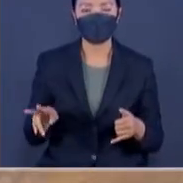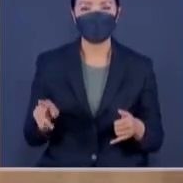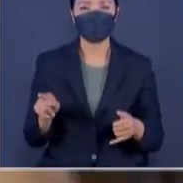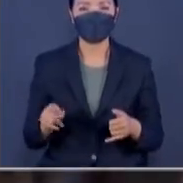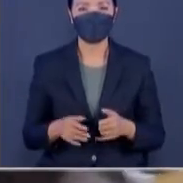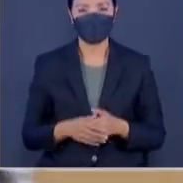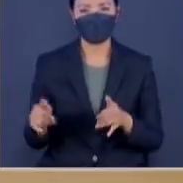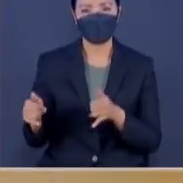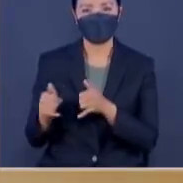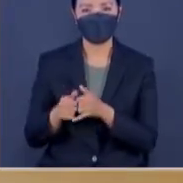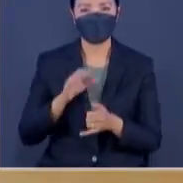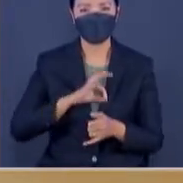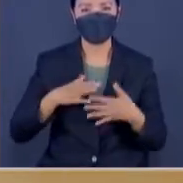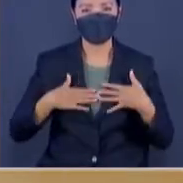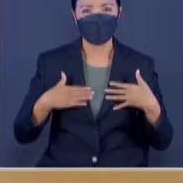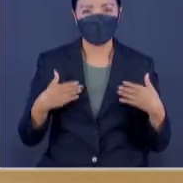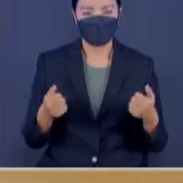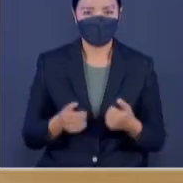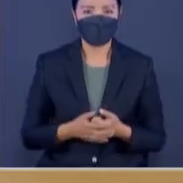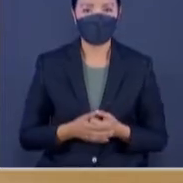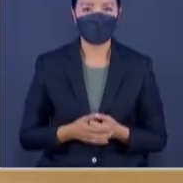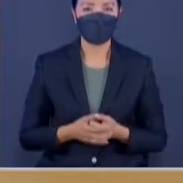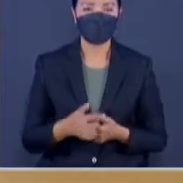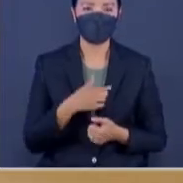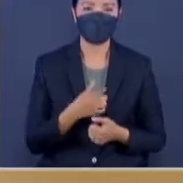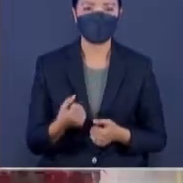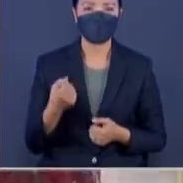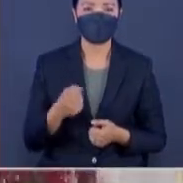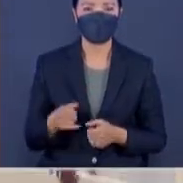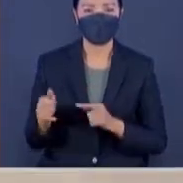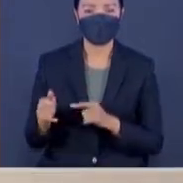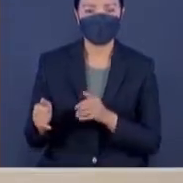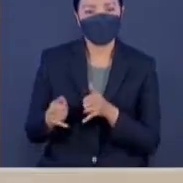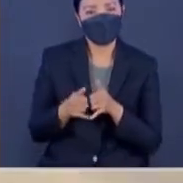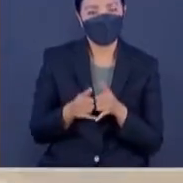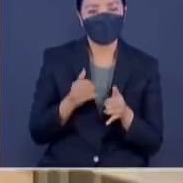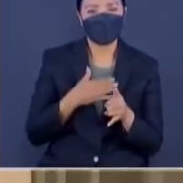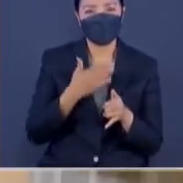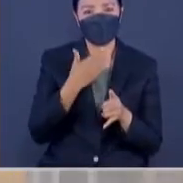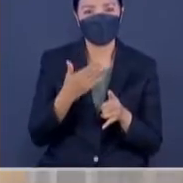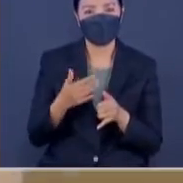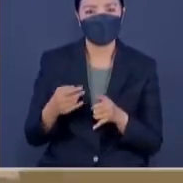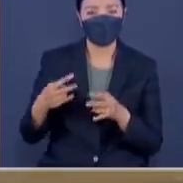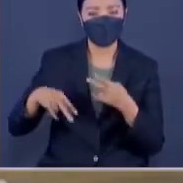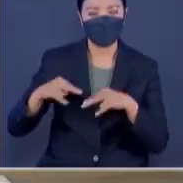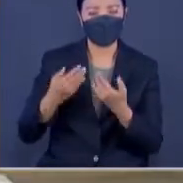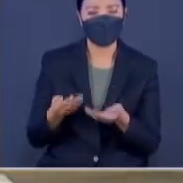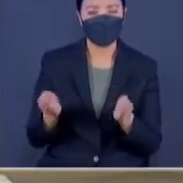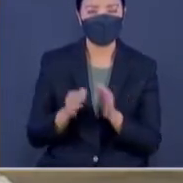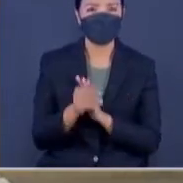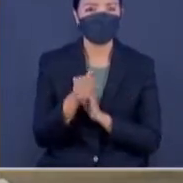เป็นคนที่เขาอยู่ด้วยแล้วรู้สึกมีความสุขนะคะแล้วก็มั่นใจว่าคือคนที่คอยอยู่เคียงข้างและจะดูแลครอบครัวได้เป็นอย่